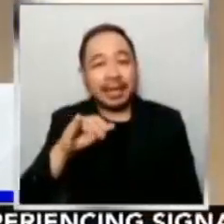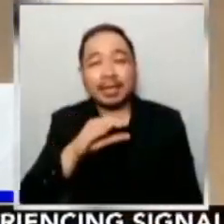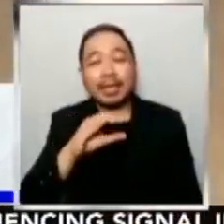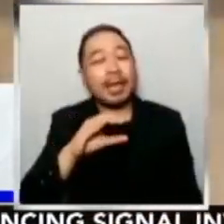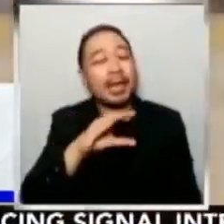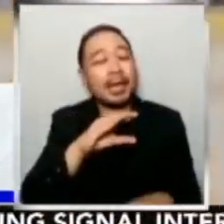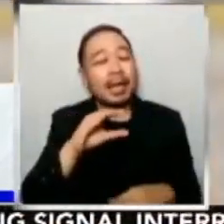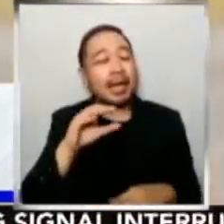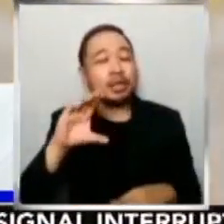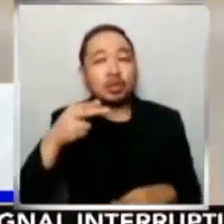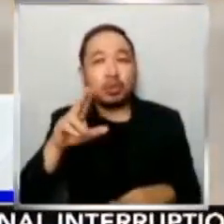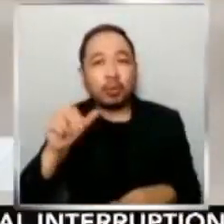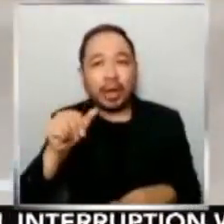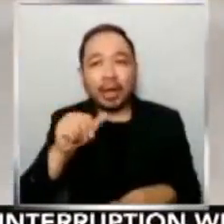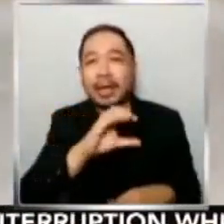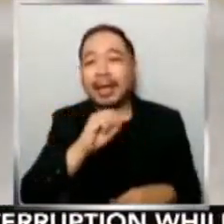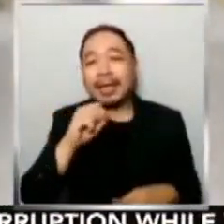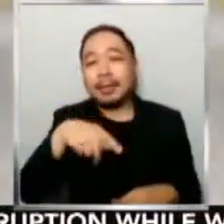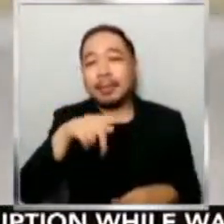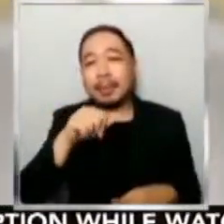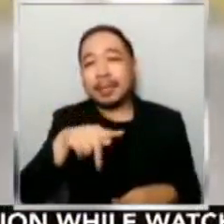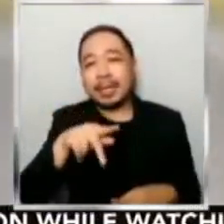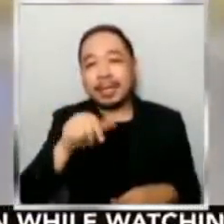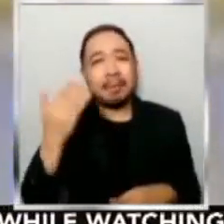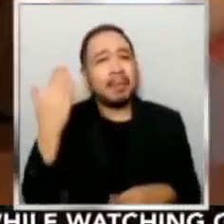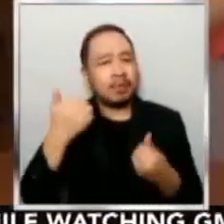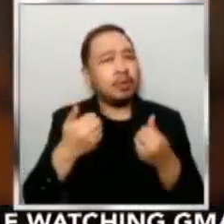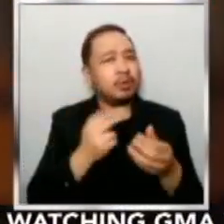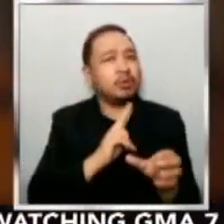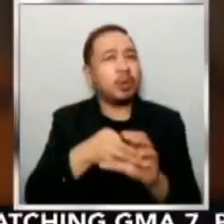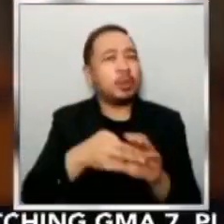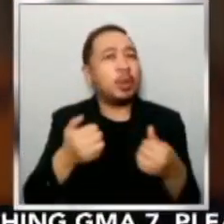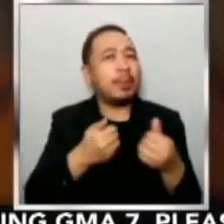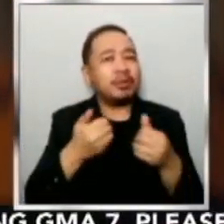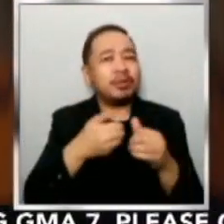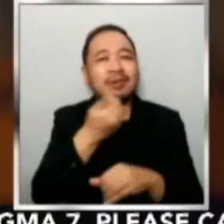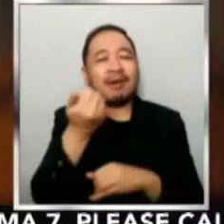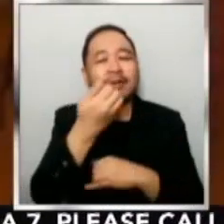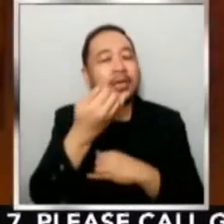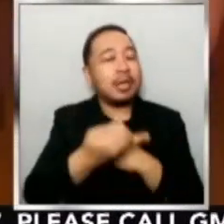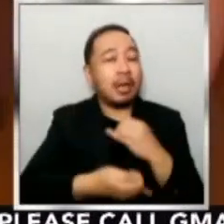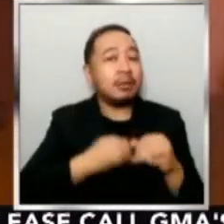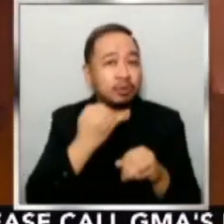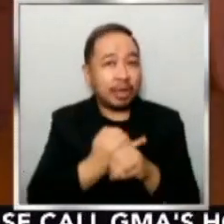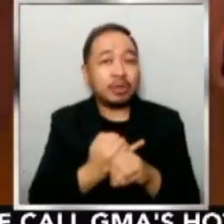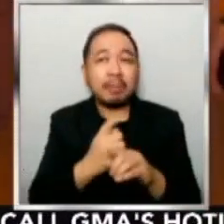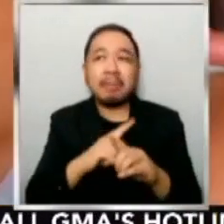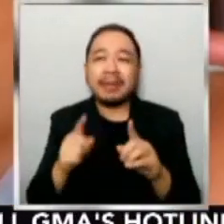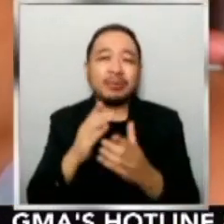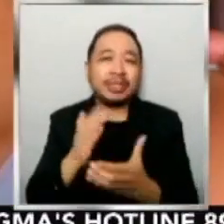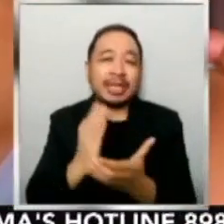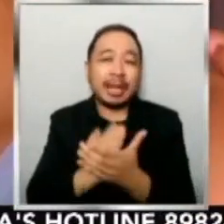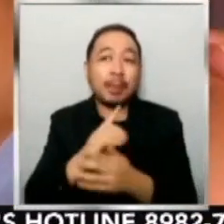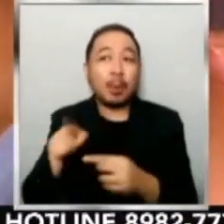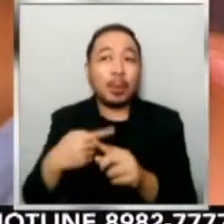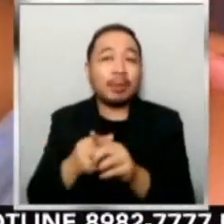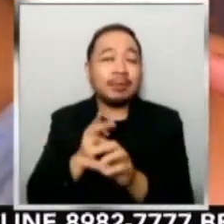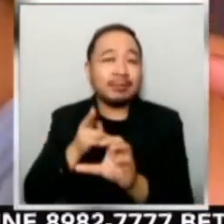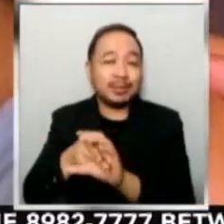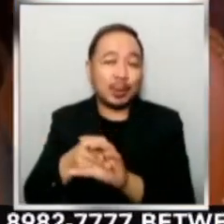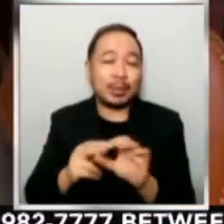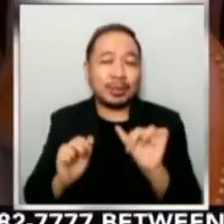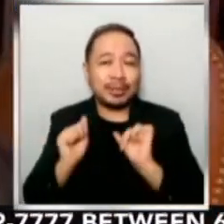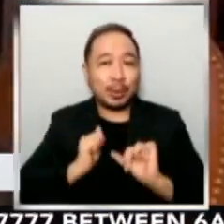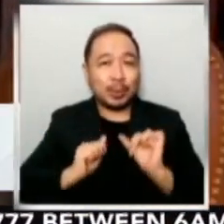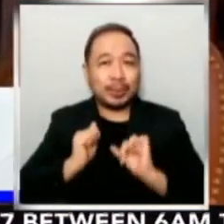Dating nagko-compete at nananalo sa mga competition abroad si Ashley, pero natigil mula nang pumasok siya sa showbiz. Habang